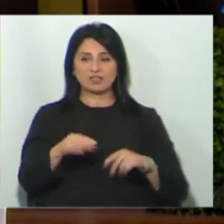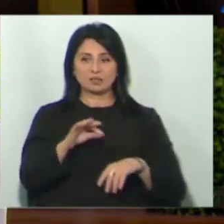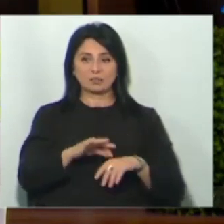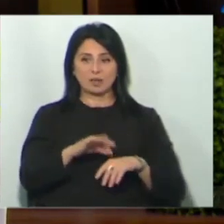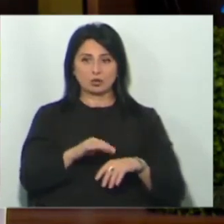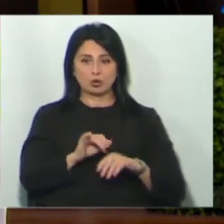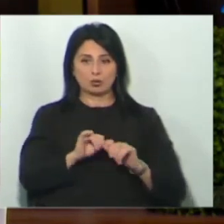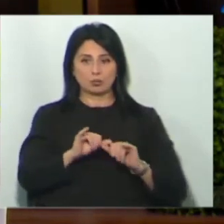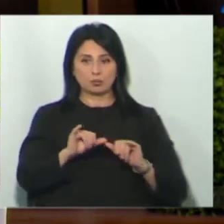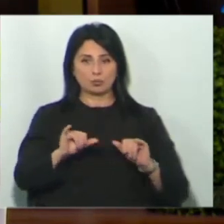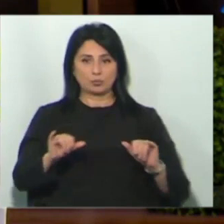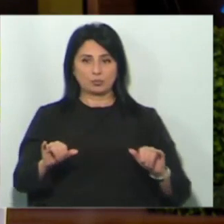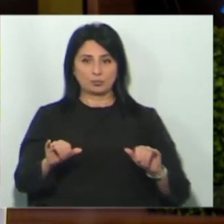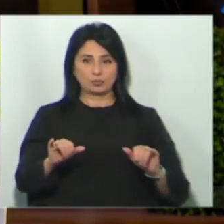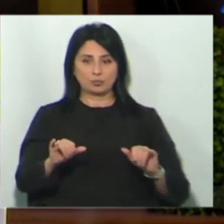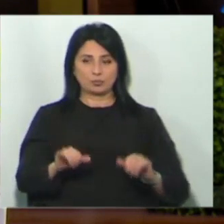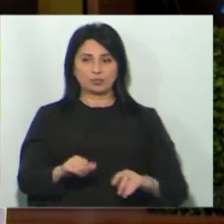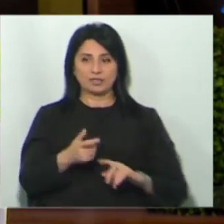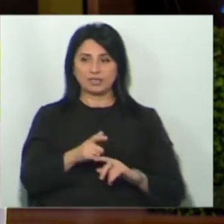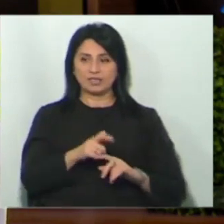որը պրոցեսեպիս